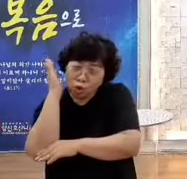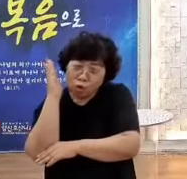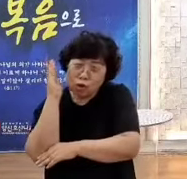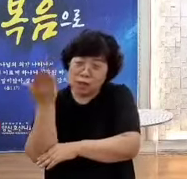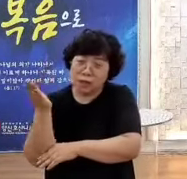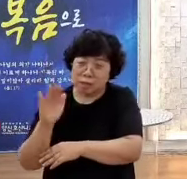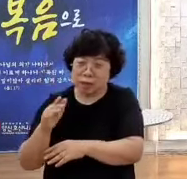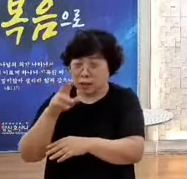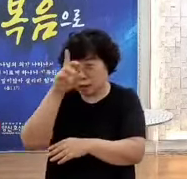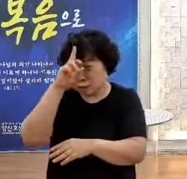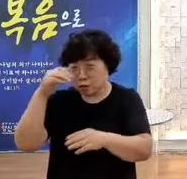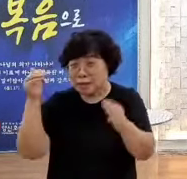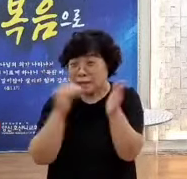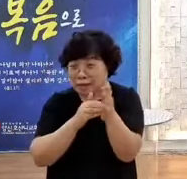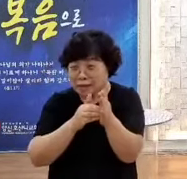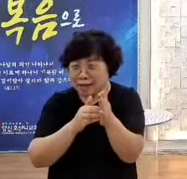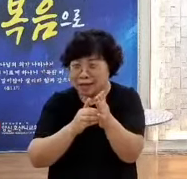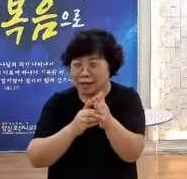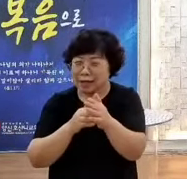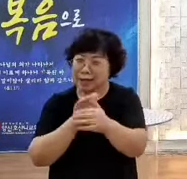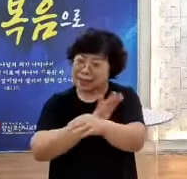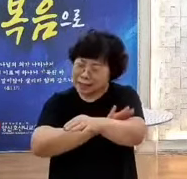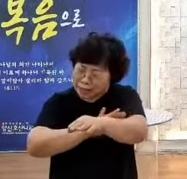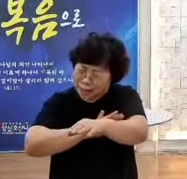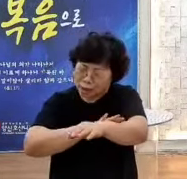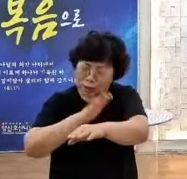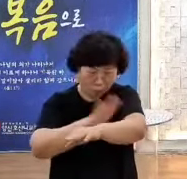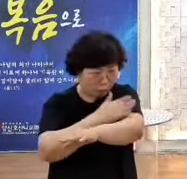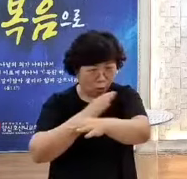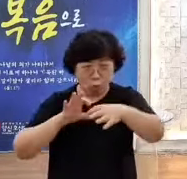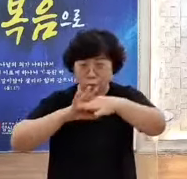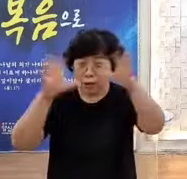끝나잖아요. 그러면 잘하든 못하든 설교가 끝나죠.